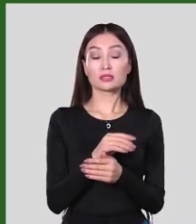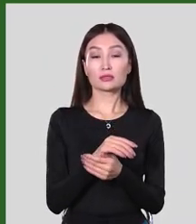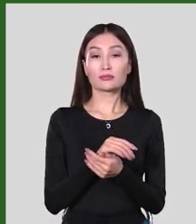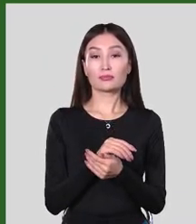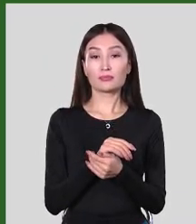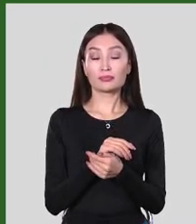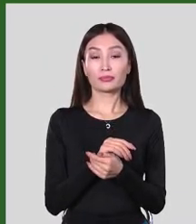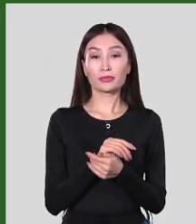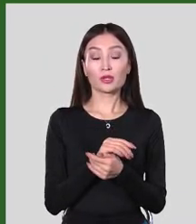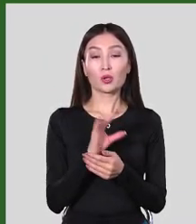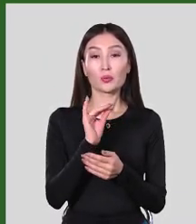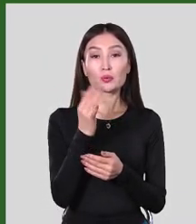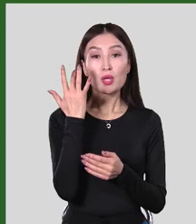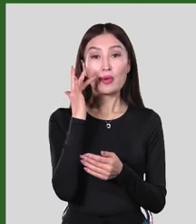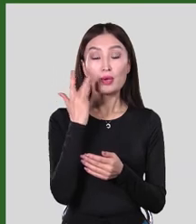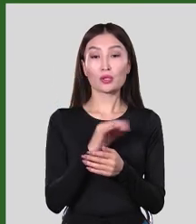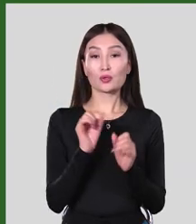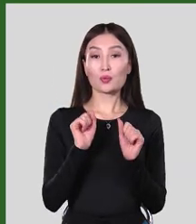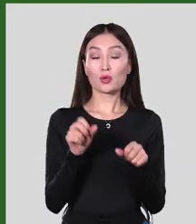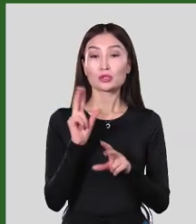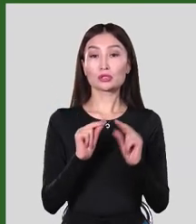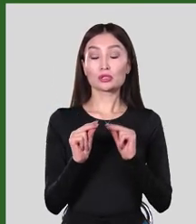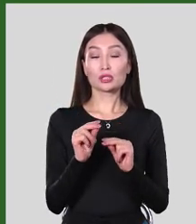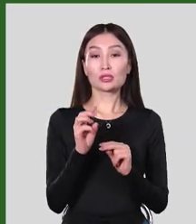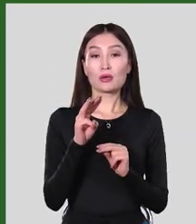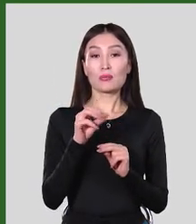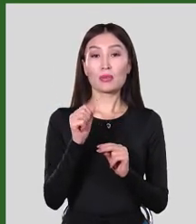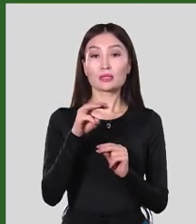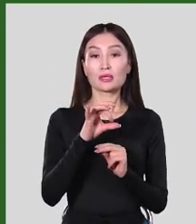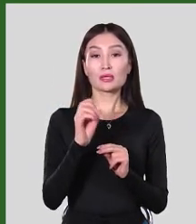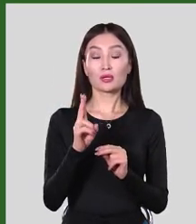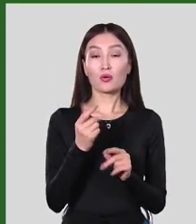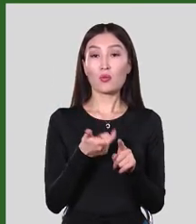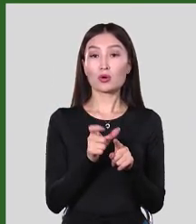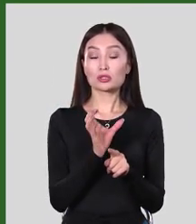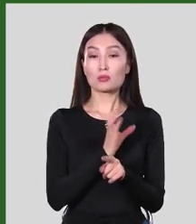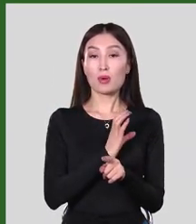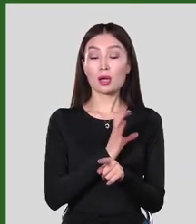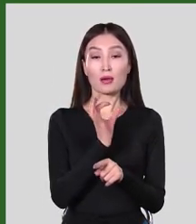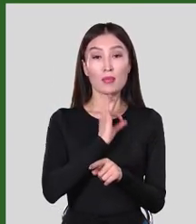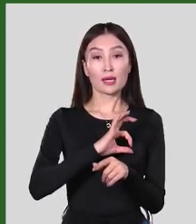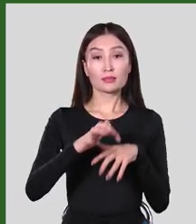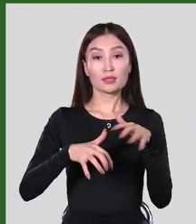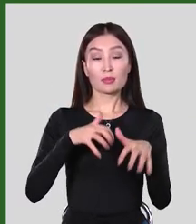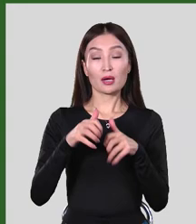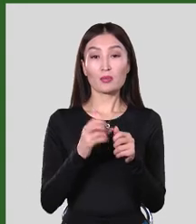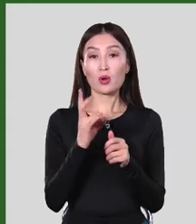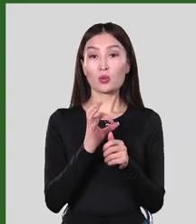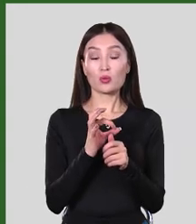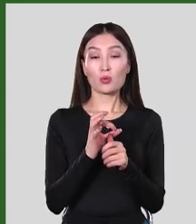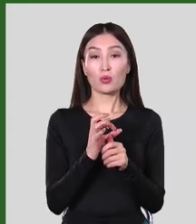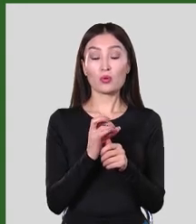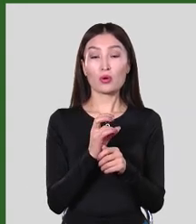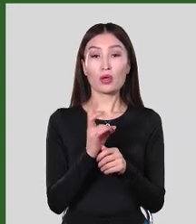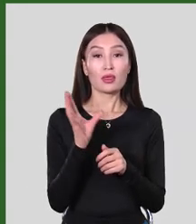фосфоритов. Южную Америку можно считать материком очень богатым полезными ископаемыми, но далеко не